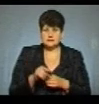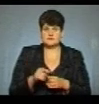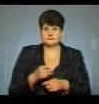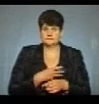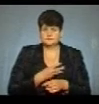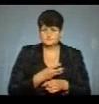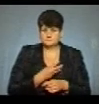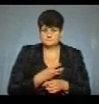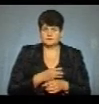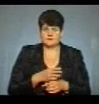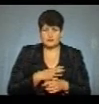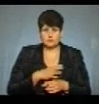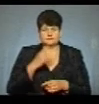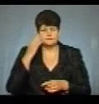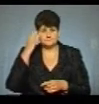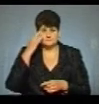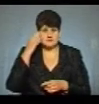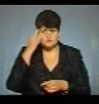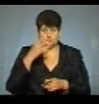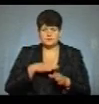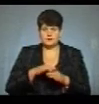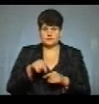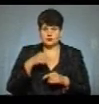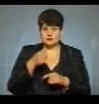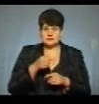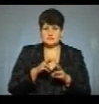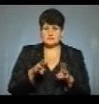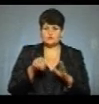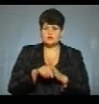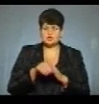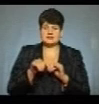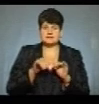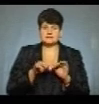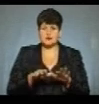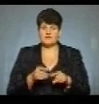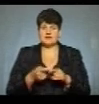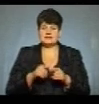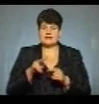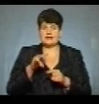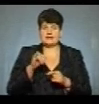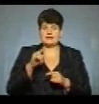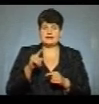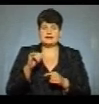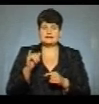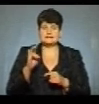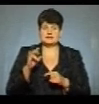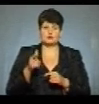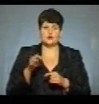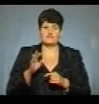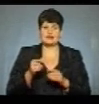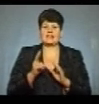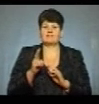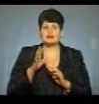були задумані і реалізовані в цьому році Міністерством внутрішніх справ, а це лізингові квартири для працівників